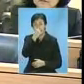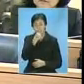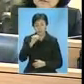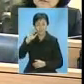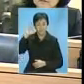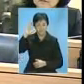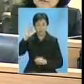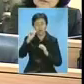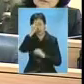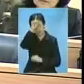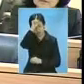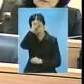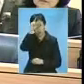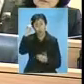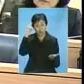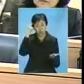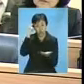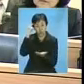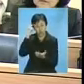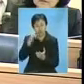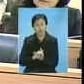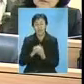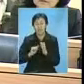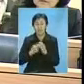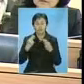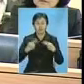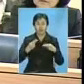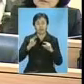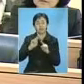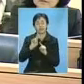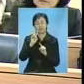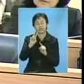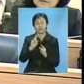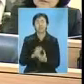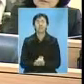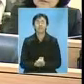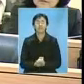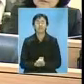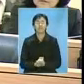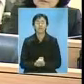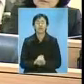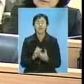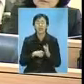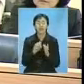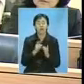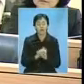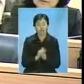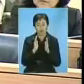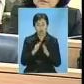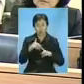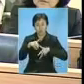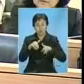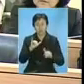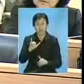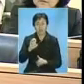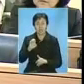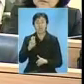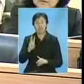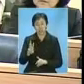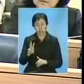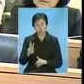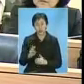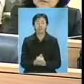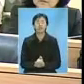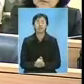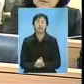ารู้จักคนที่เริ่มสงครามโลกครั้งที่2เกิดจากการกวาดล้างชาวยิวชนชาติยิวซึ่งมีความเ